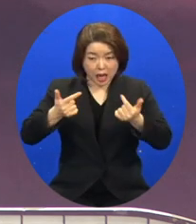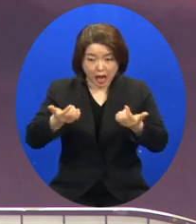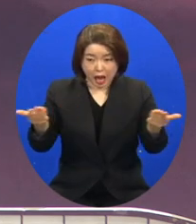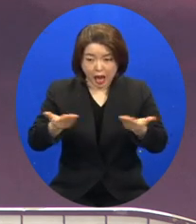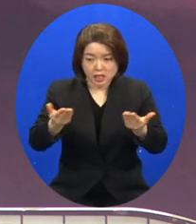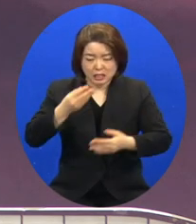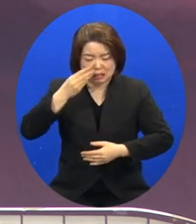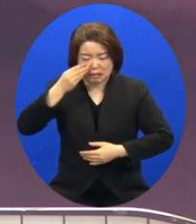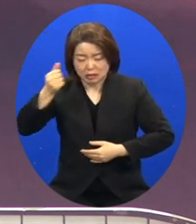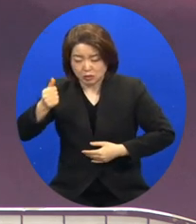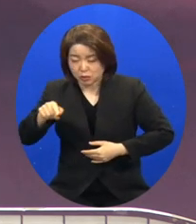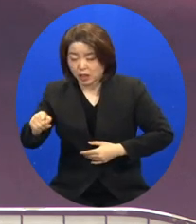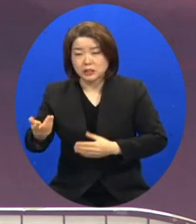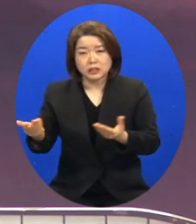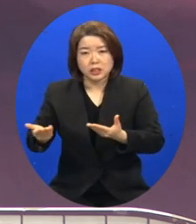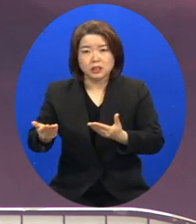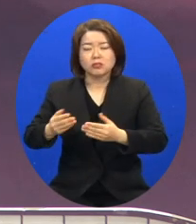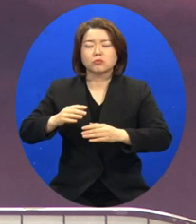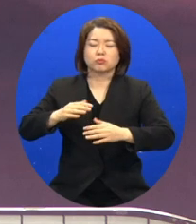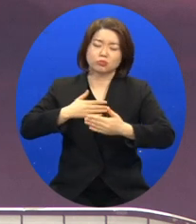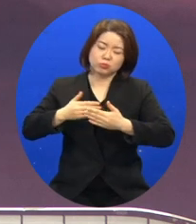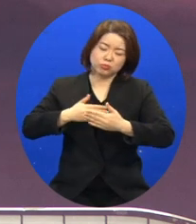것이 두려운 일이에요